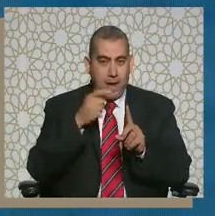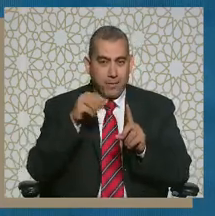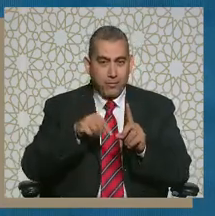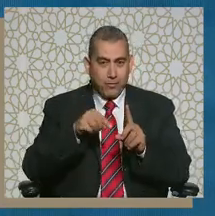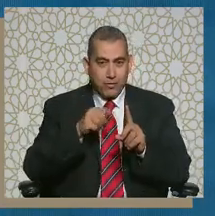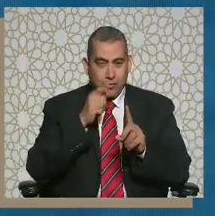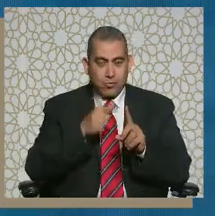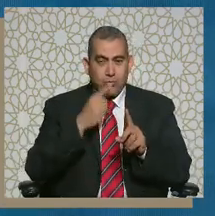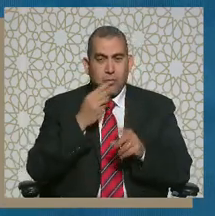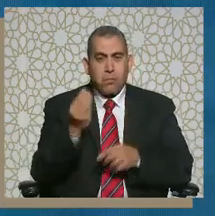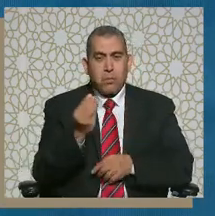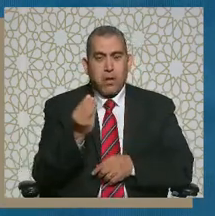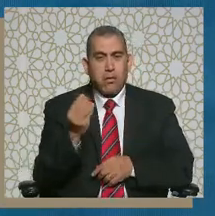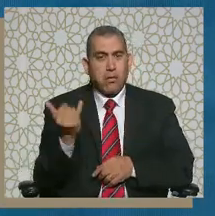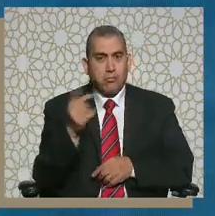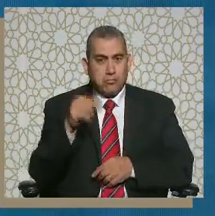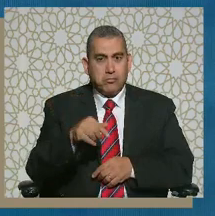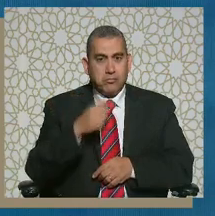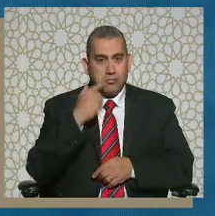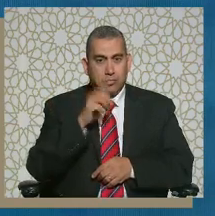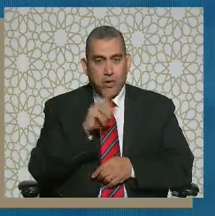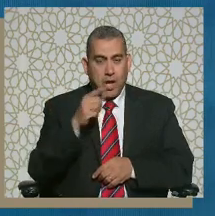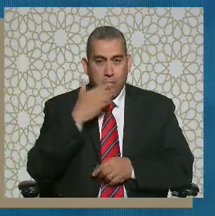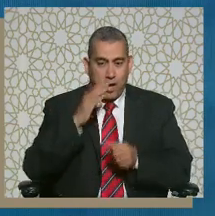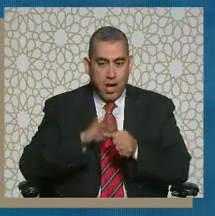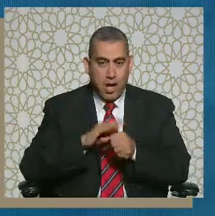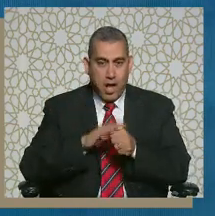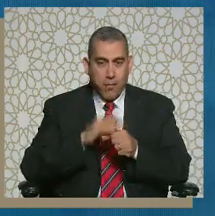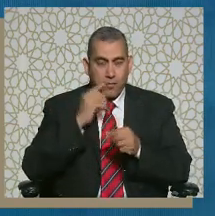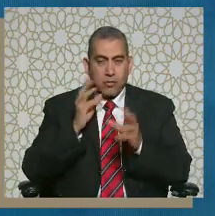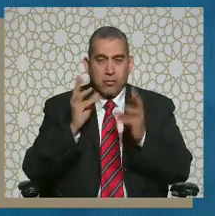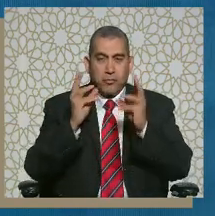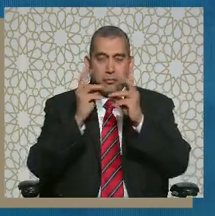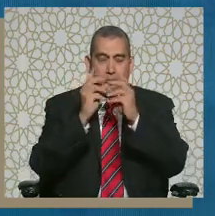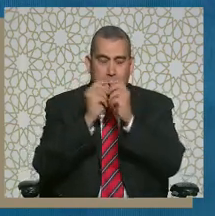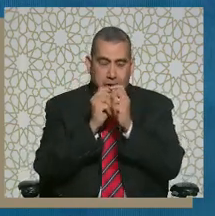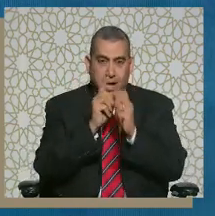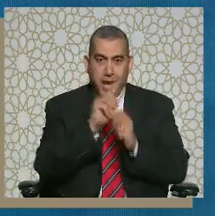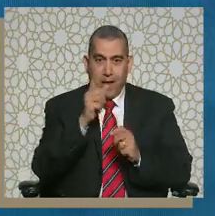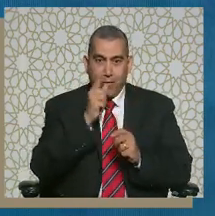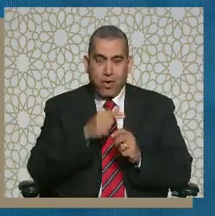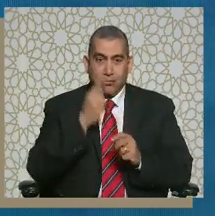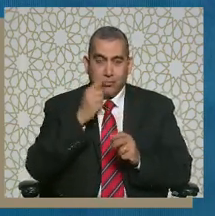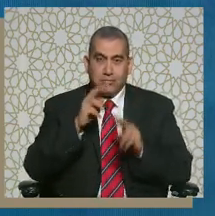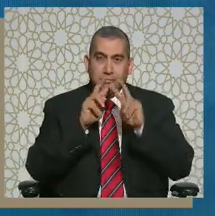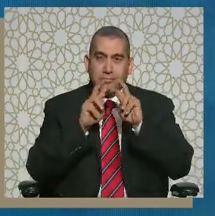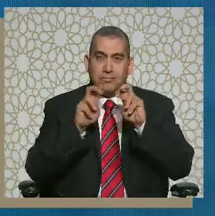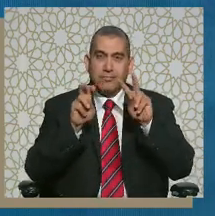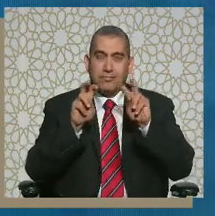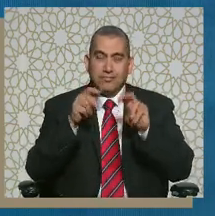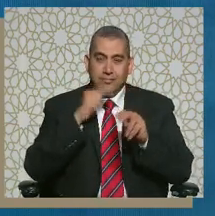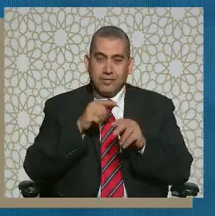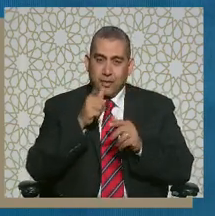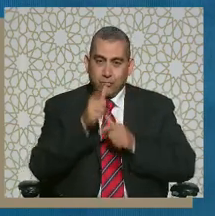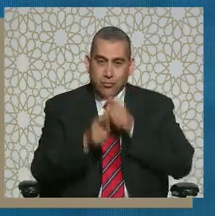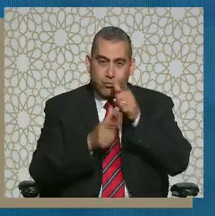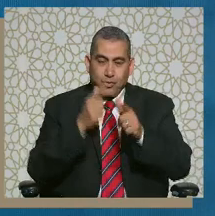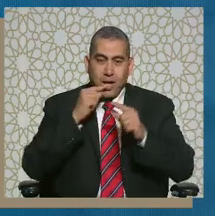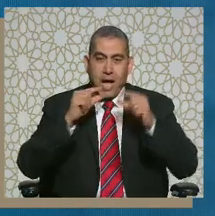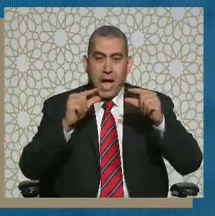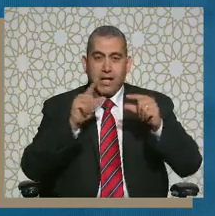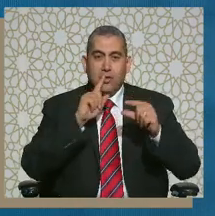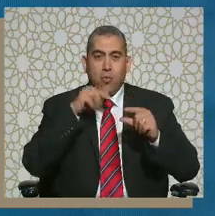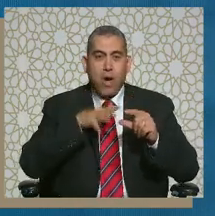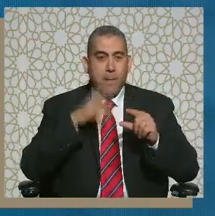ببساطه خالص مش عايزين شقن رمضان يطفي ابدا وتعالوا نتامل ما تلوت عليكم من حديث رسول